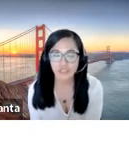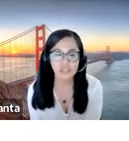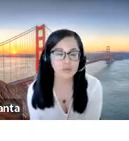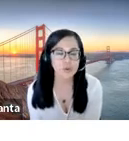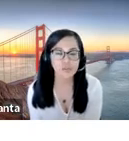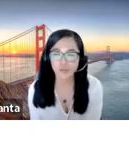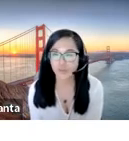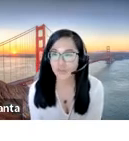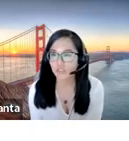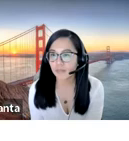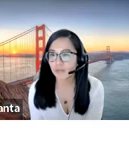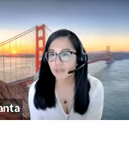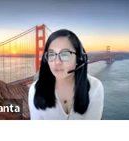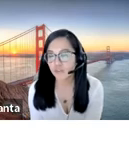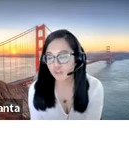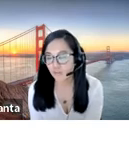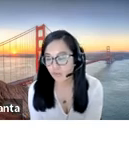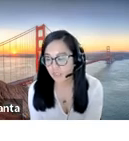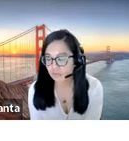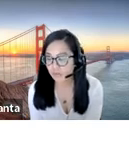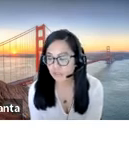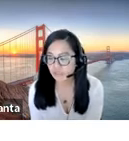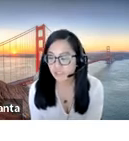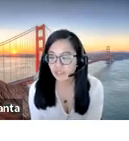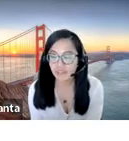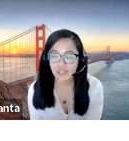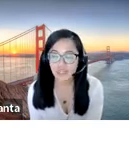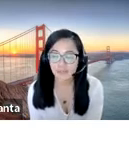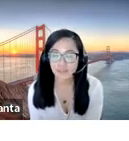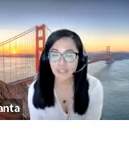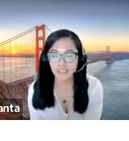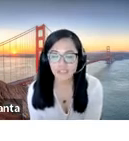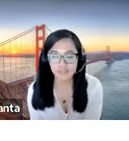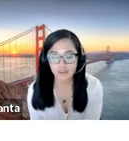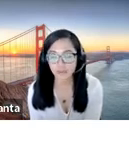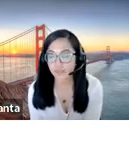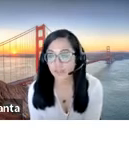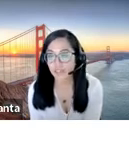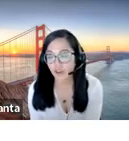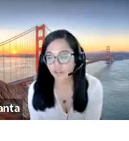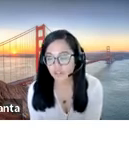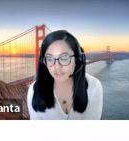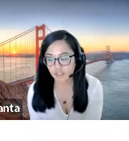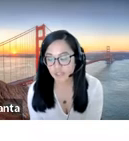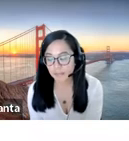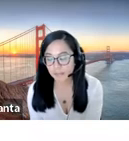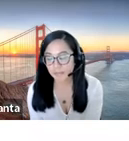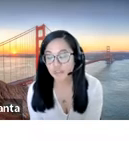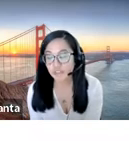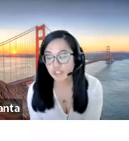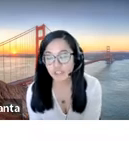also some short term work experience. They have help they they offer develop